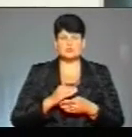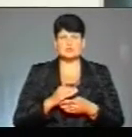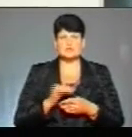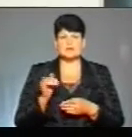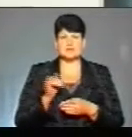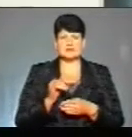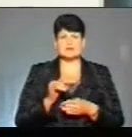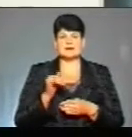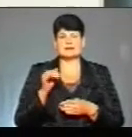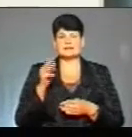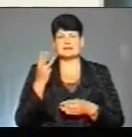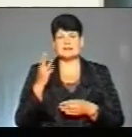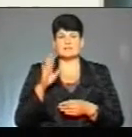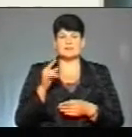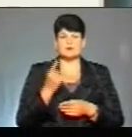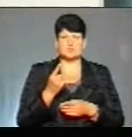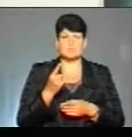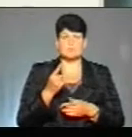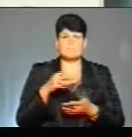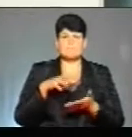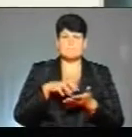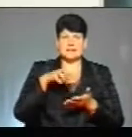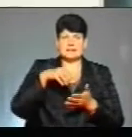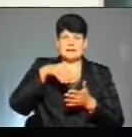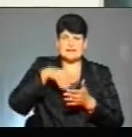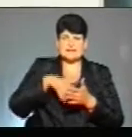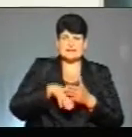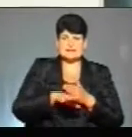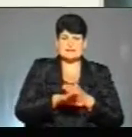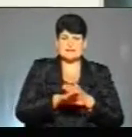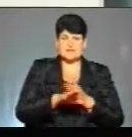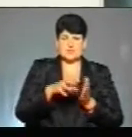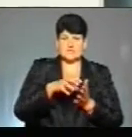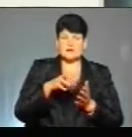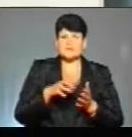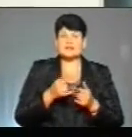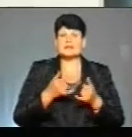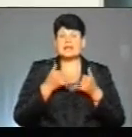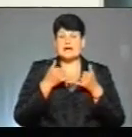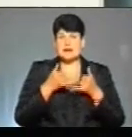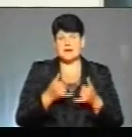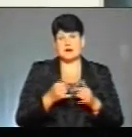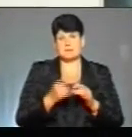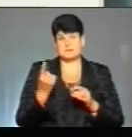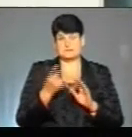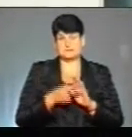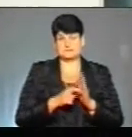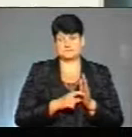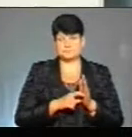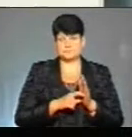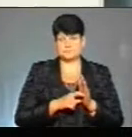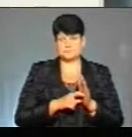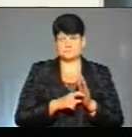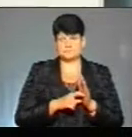пристрій 3-в-1, як ми говоримо, принтер, ксерокс, сканер. Для початкової ланки. Хочу зазначити,